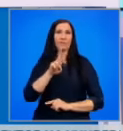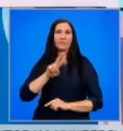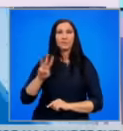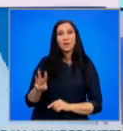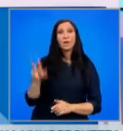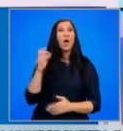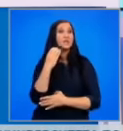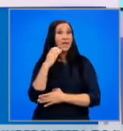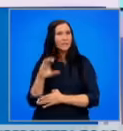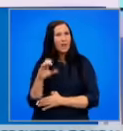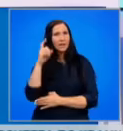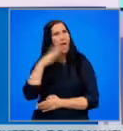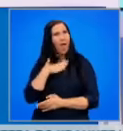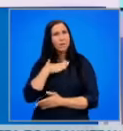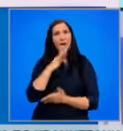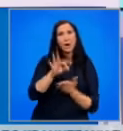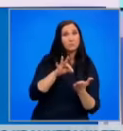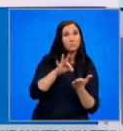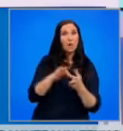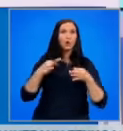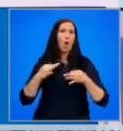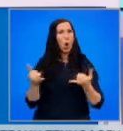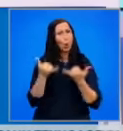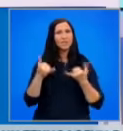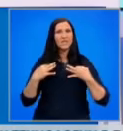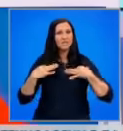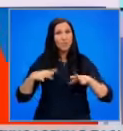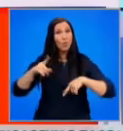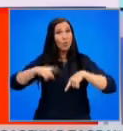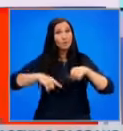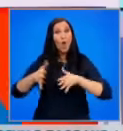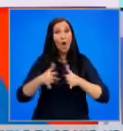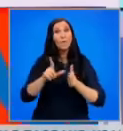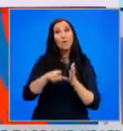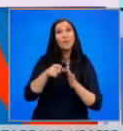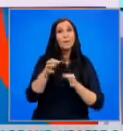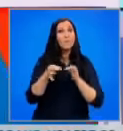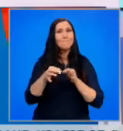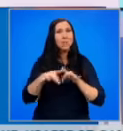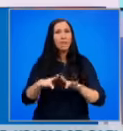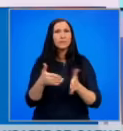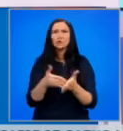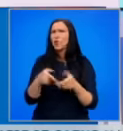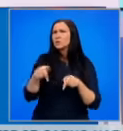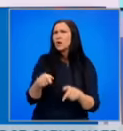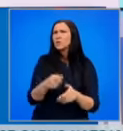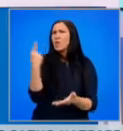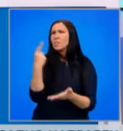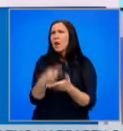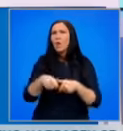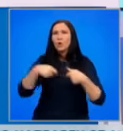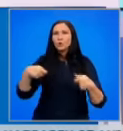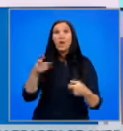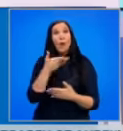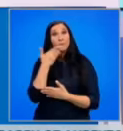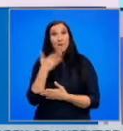2023. Сертификатите, знаете, имаха за цел да улеснят свободното движение на хора по време на пандемията. Защо обаче сега се налага удължаването?